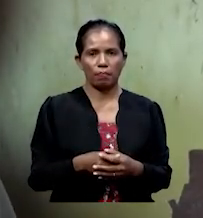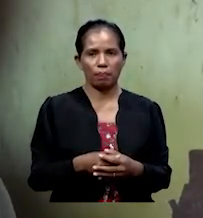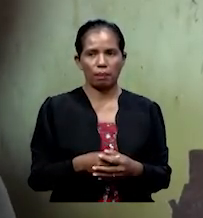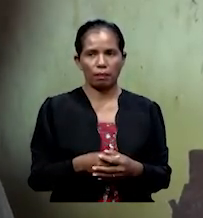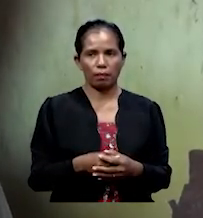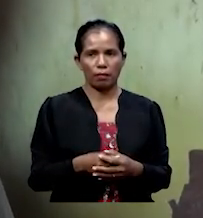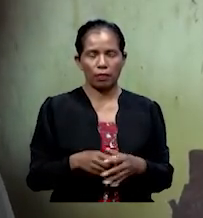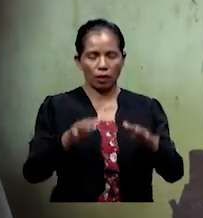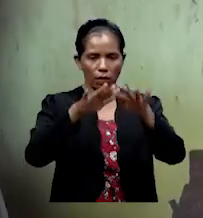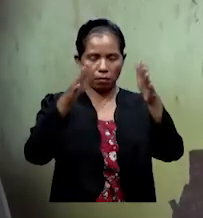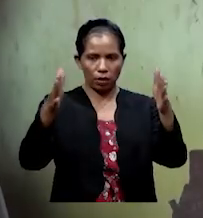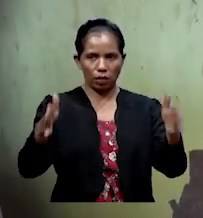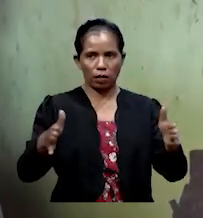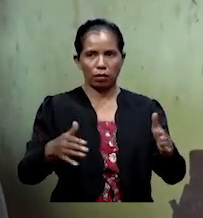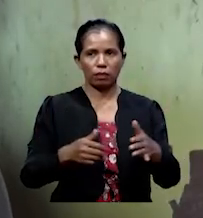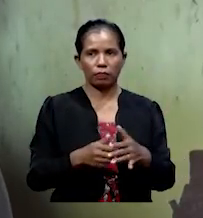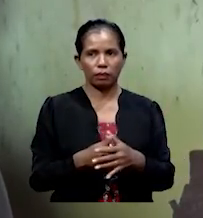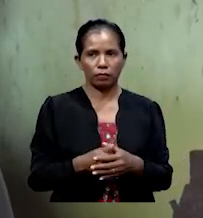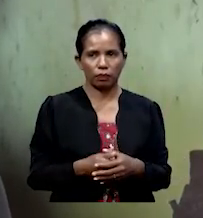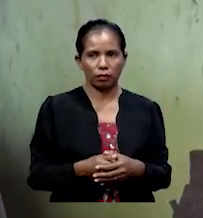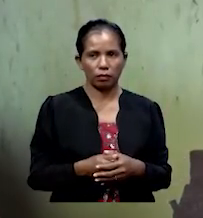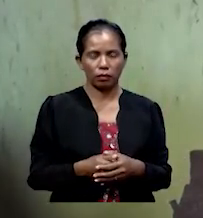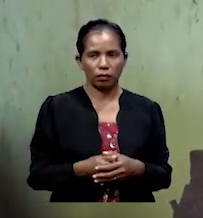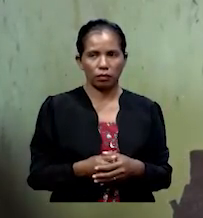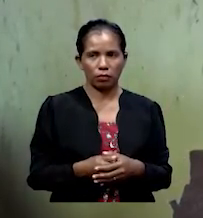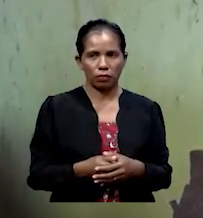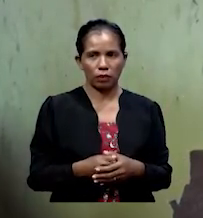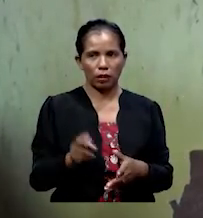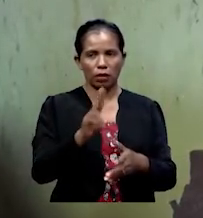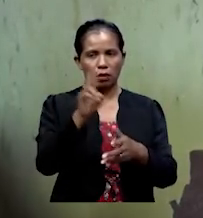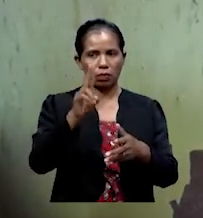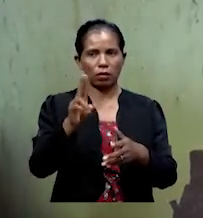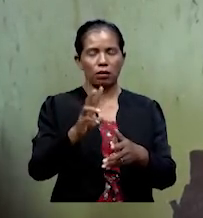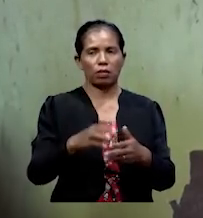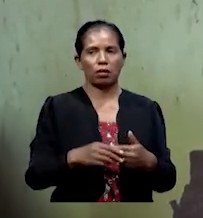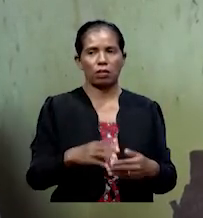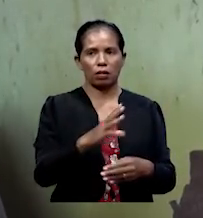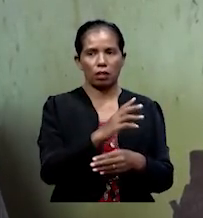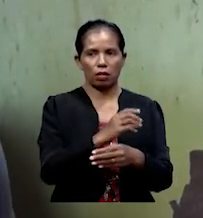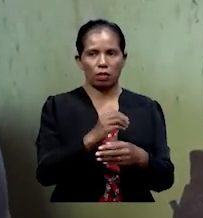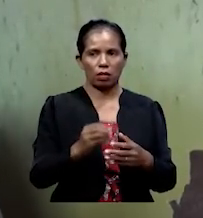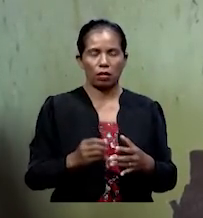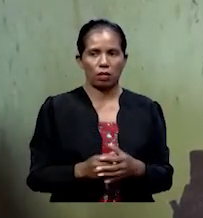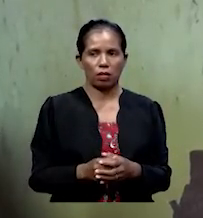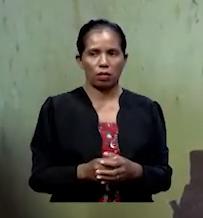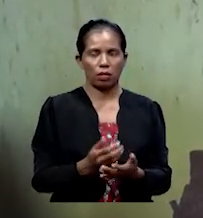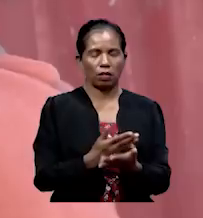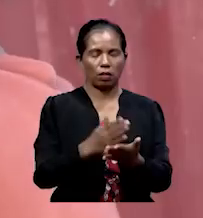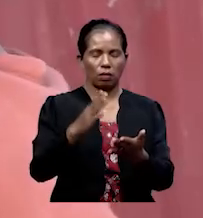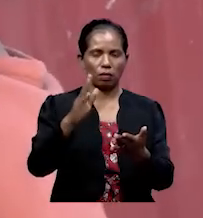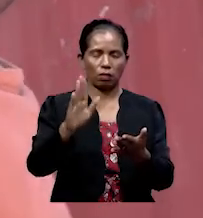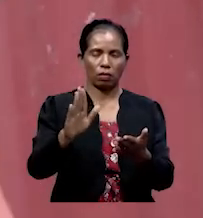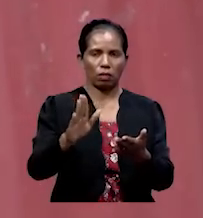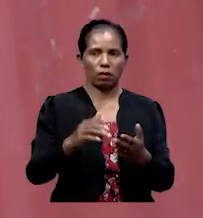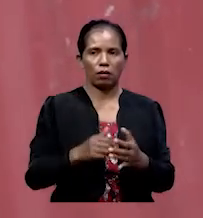Emre taka taman ini ada. Betul hanas sirna manas liu. Itu ting suruh plastik kita taka itu nih ane. Nih ting suruh hola.